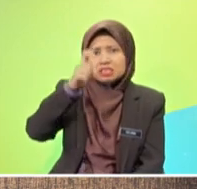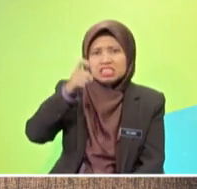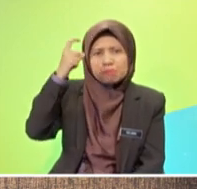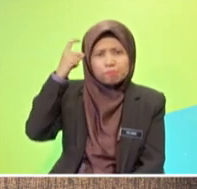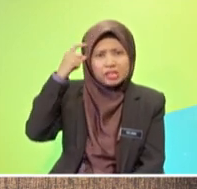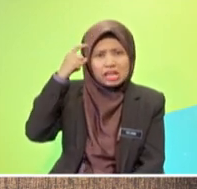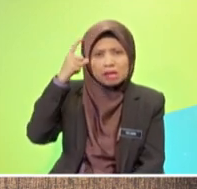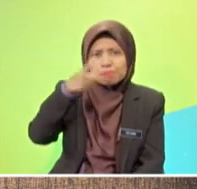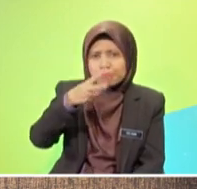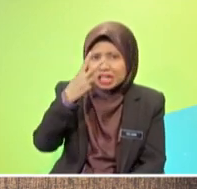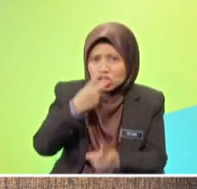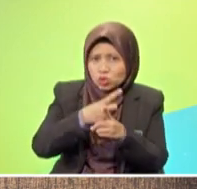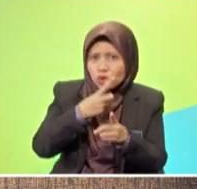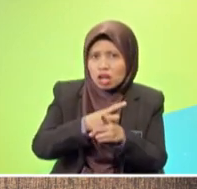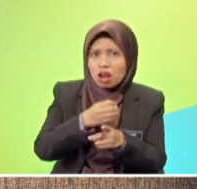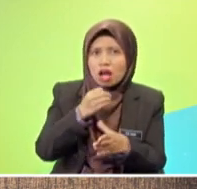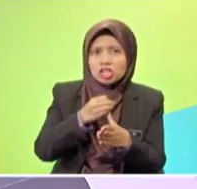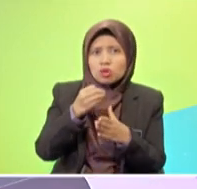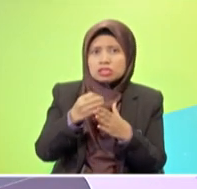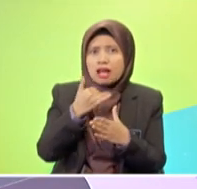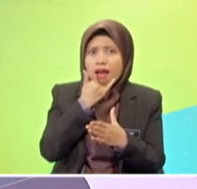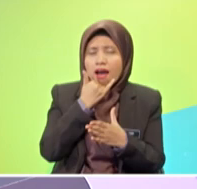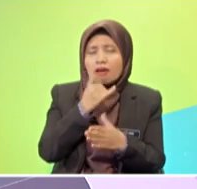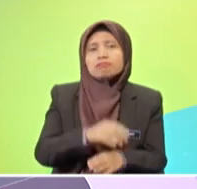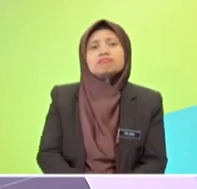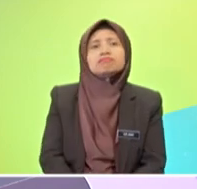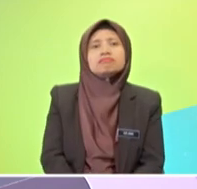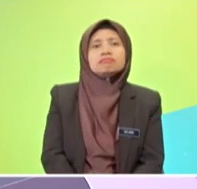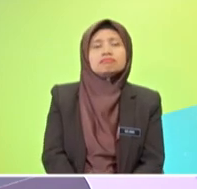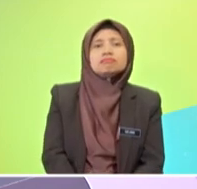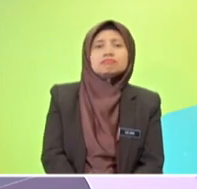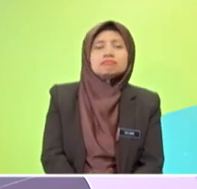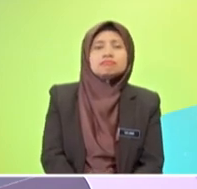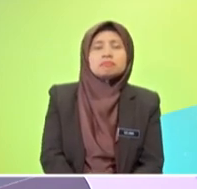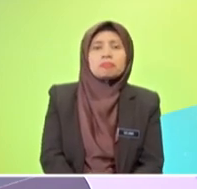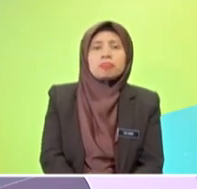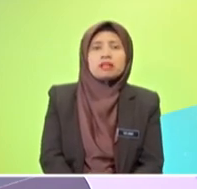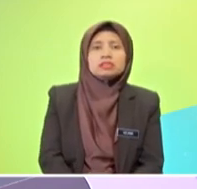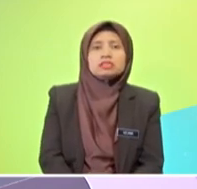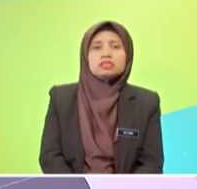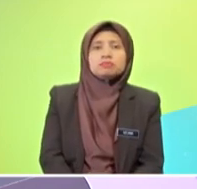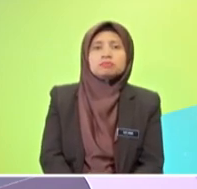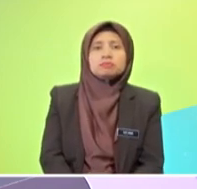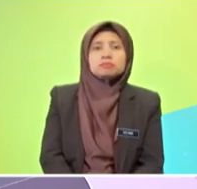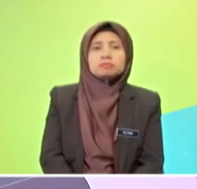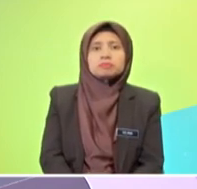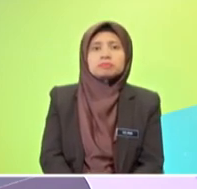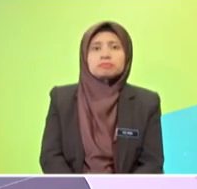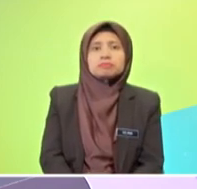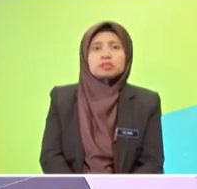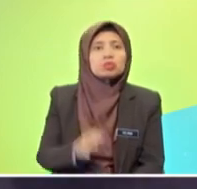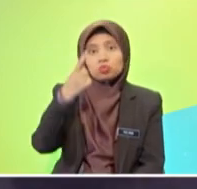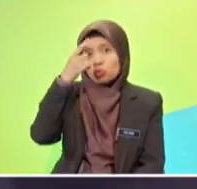berprasangka secara melulu ya itulah pengacara yang diperoleh jadi kita bagi bintang pada Farisa Tania